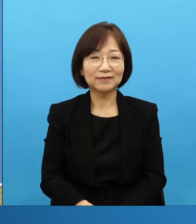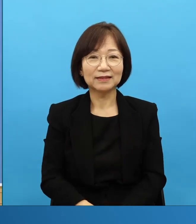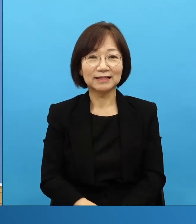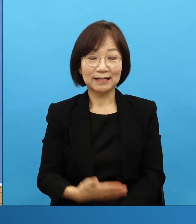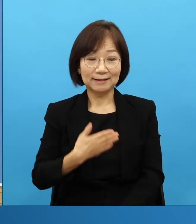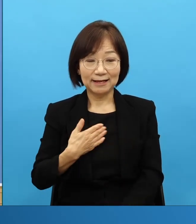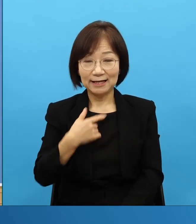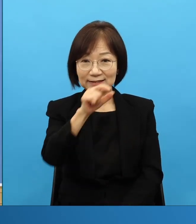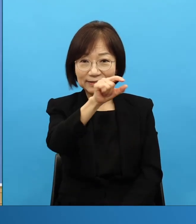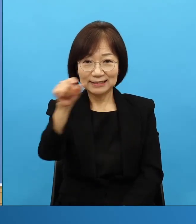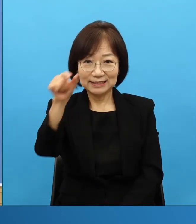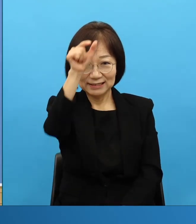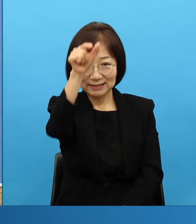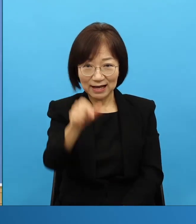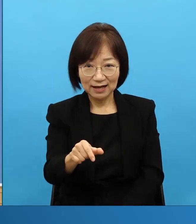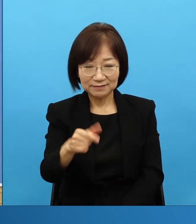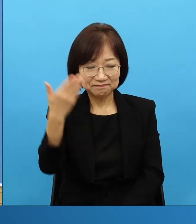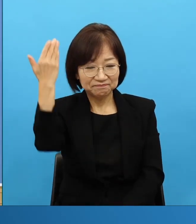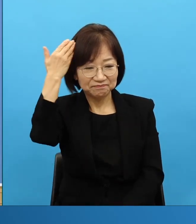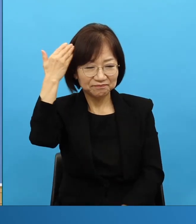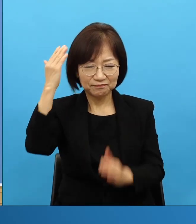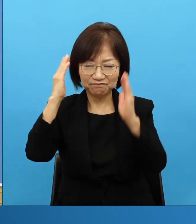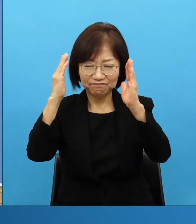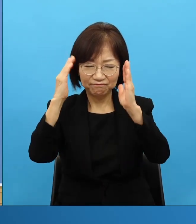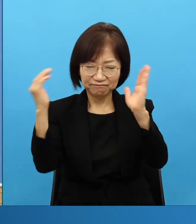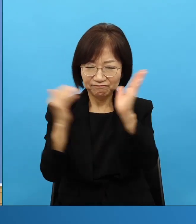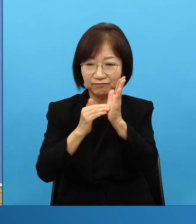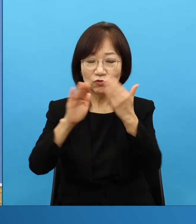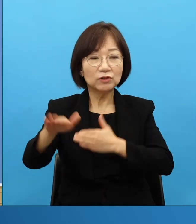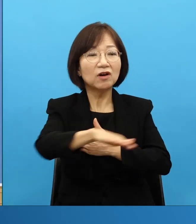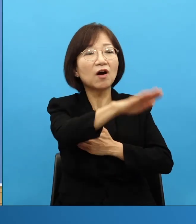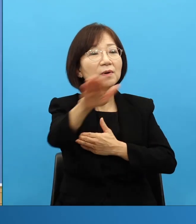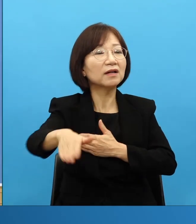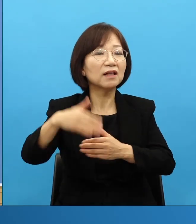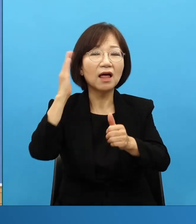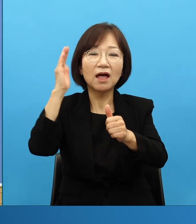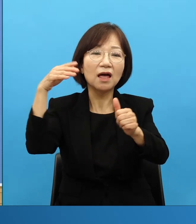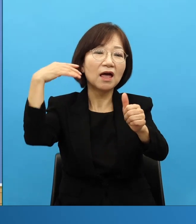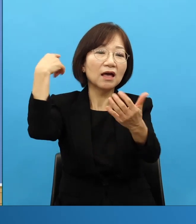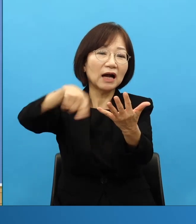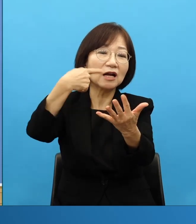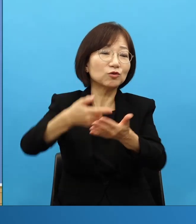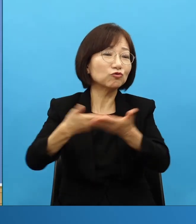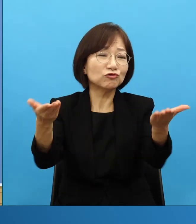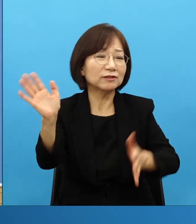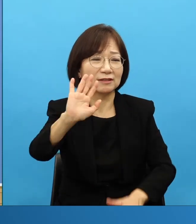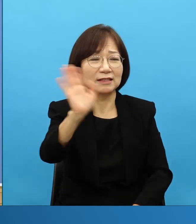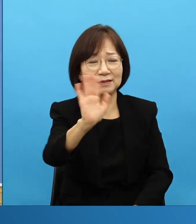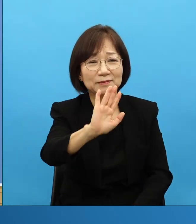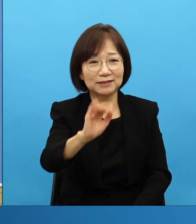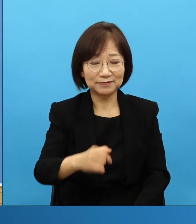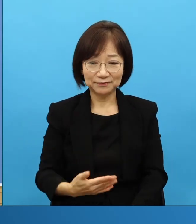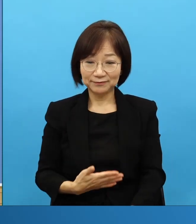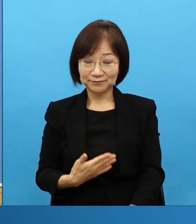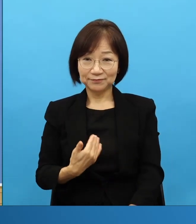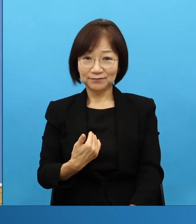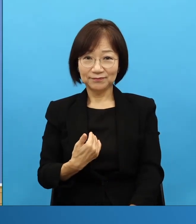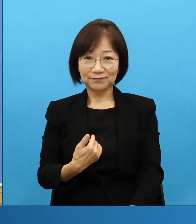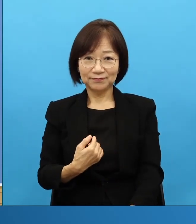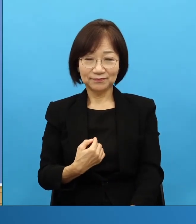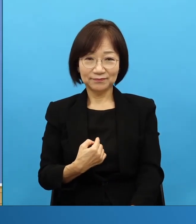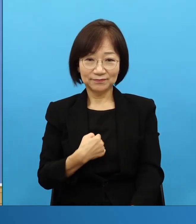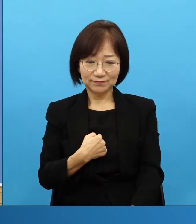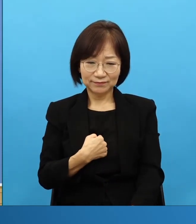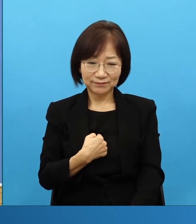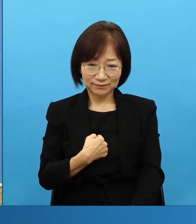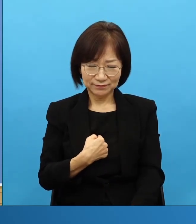게 아닙니다. And I'm not saying that I'm someone who studied a lot in theology and I'm just teaching this. 40년 동안 내 수준을 내 주제에 할